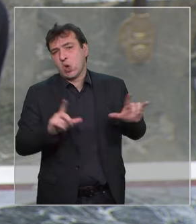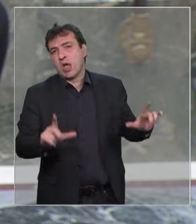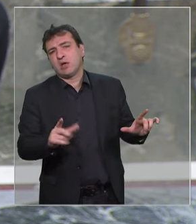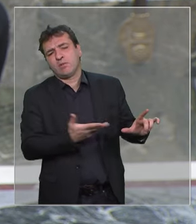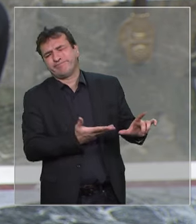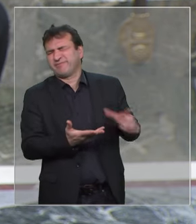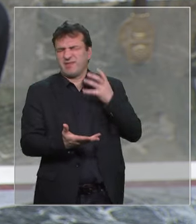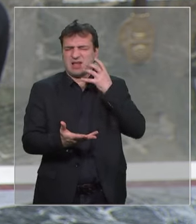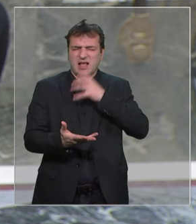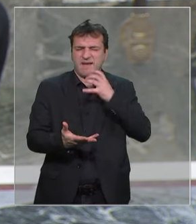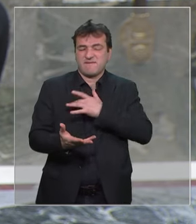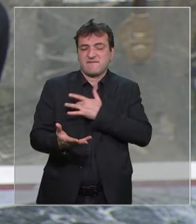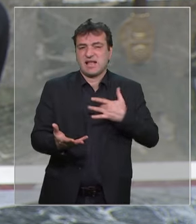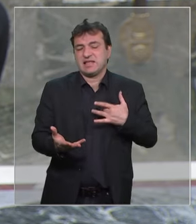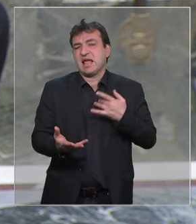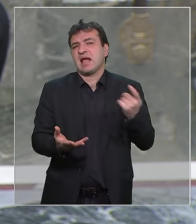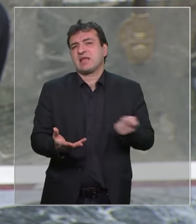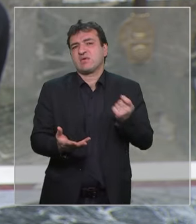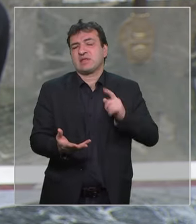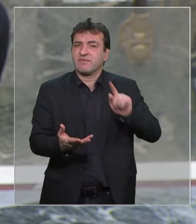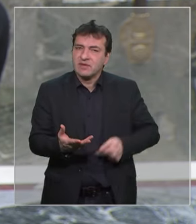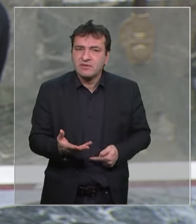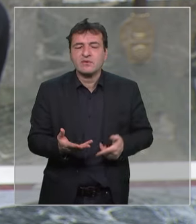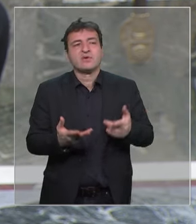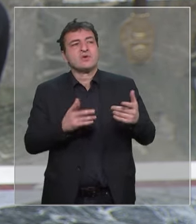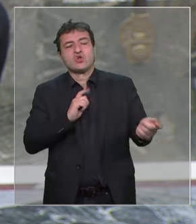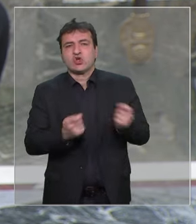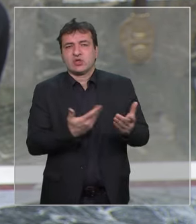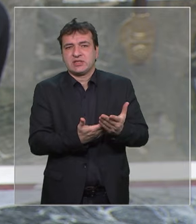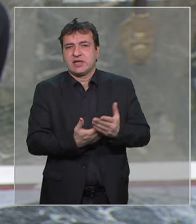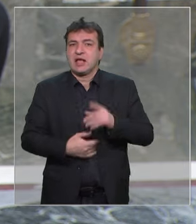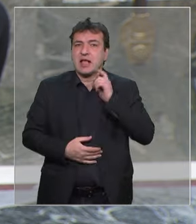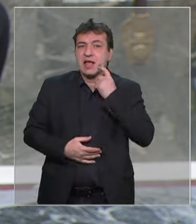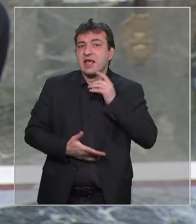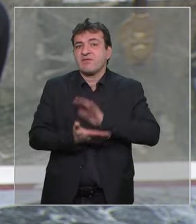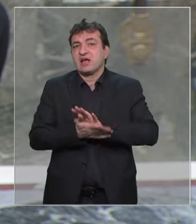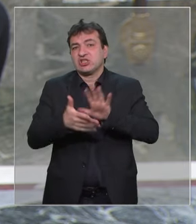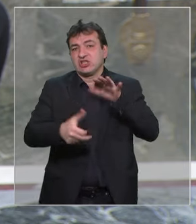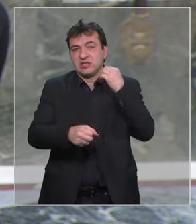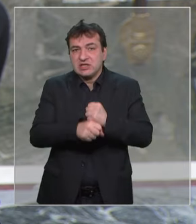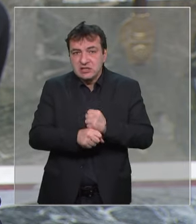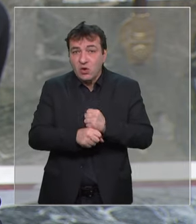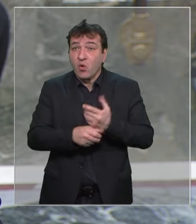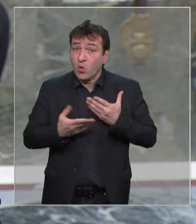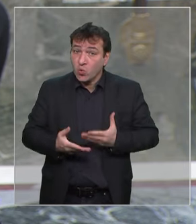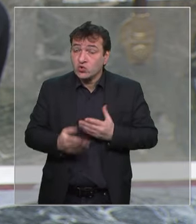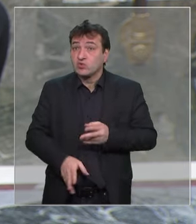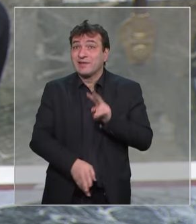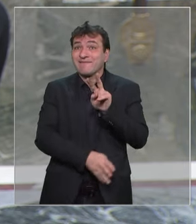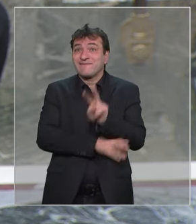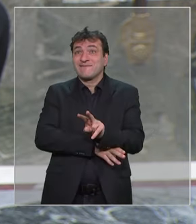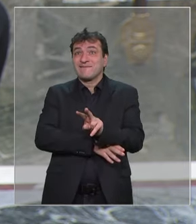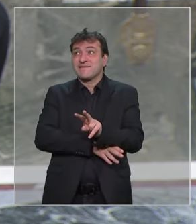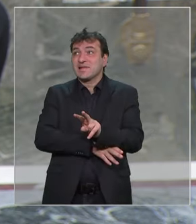une catastrophe sanitaire et éducative. Il faut absolument redresser la barre. Un élève de moins de 6 ans, un enfant de moins de 6 ans passe aujourd'hui